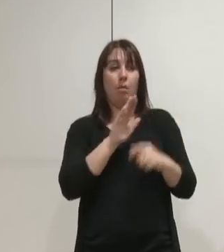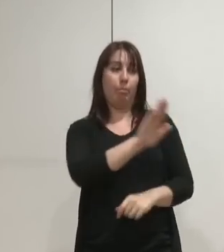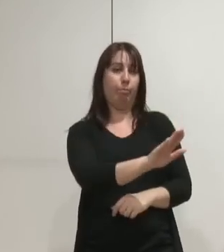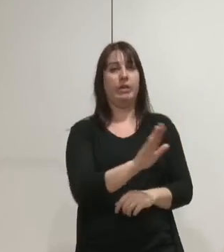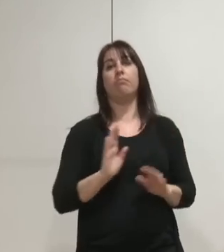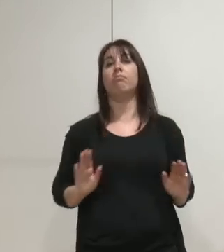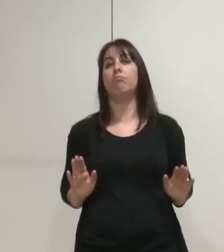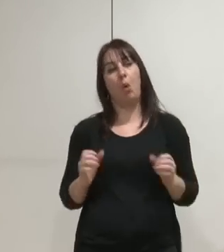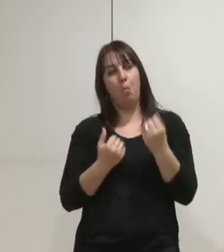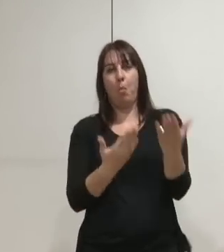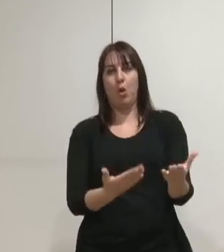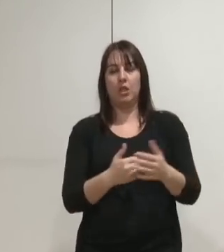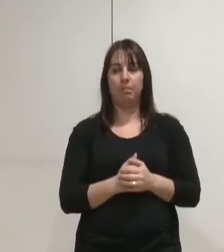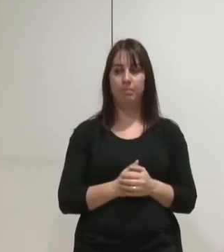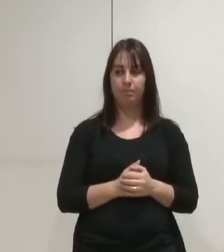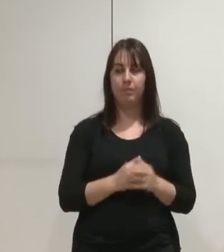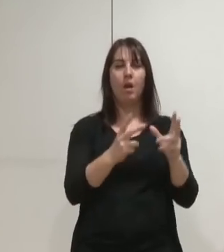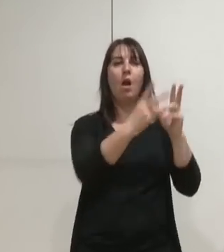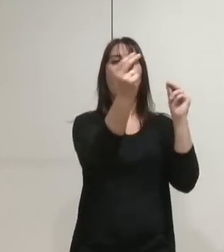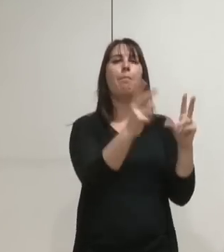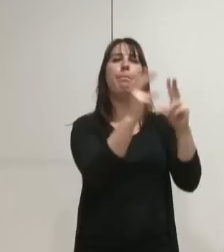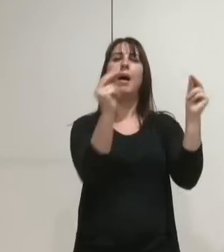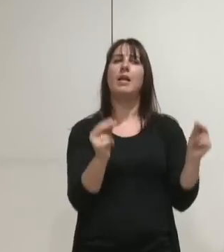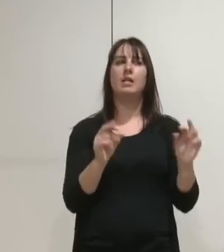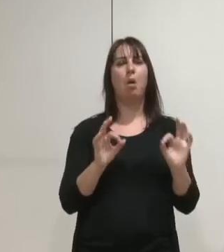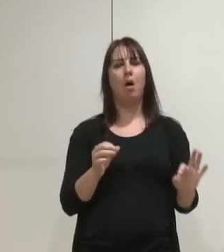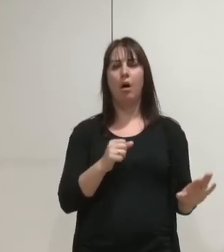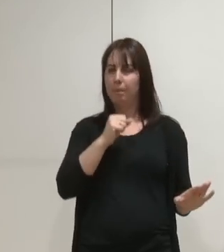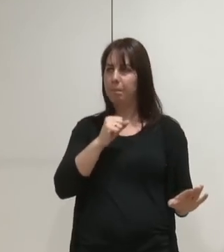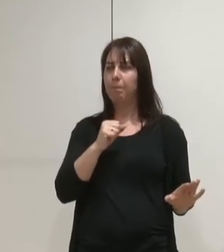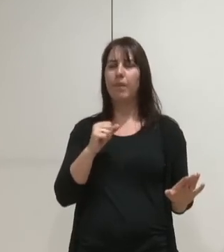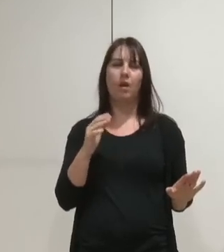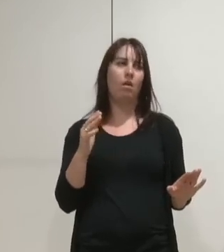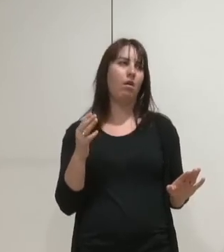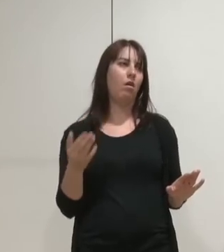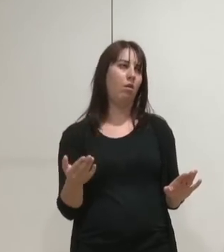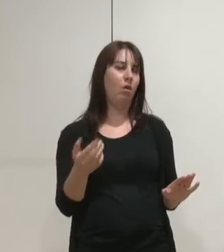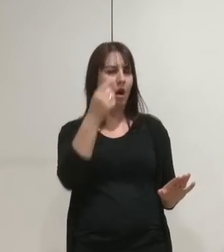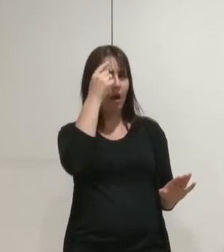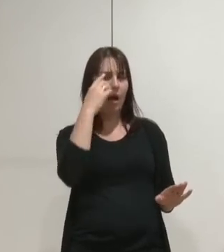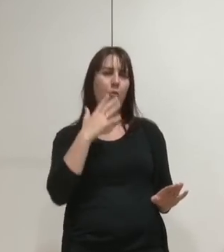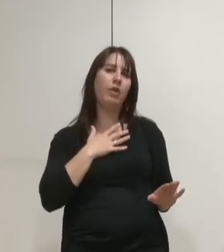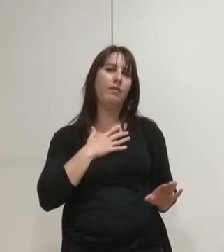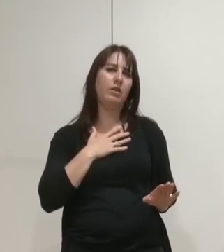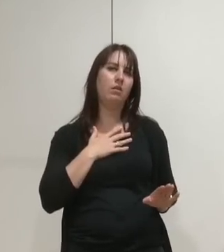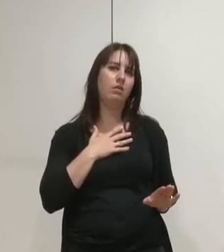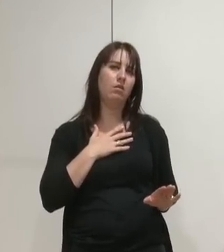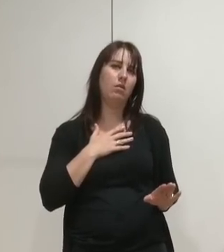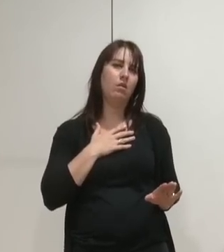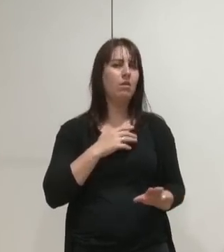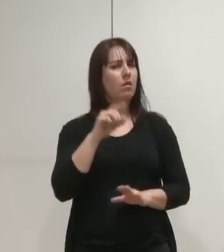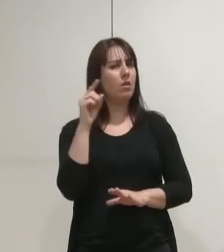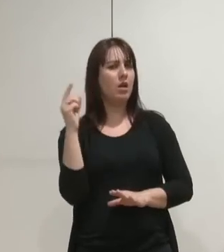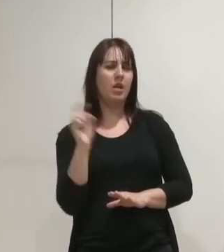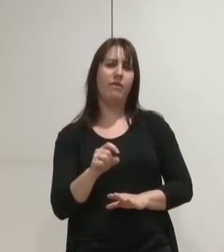des sports sur la question du palis des sports je crois là aussi que il faudra être